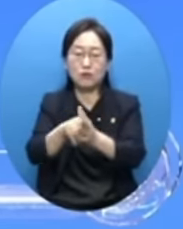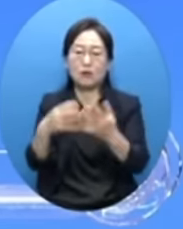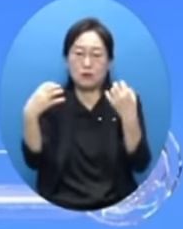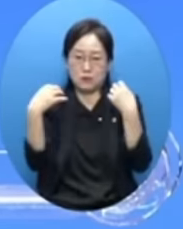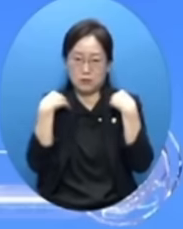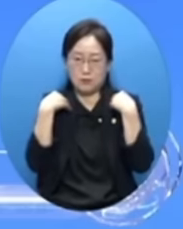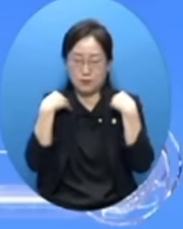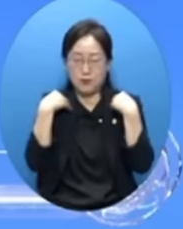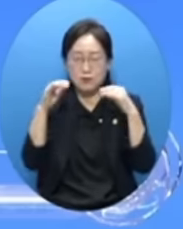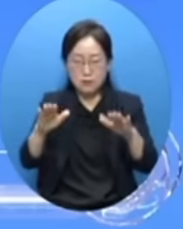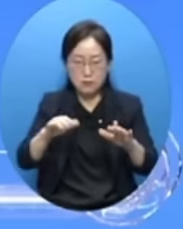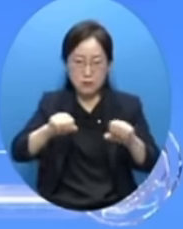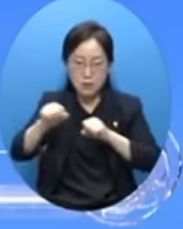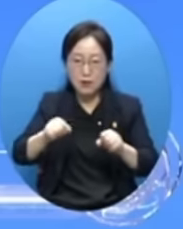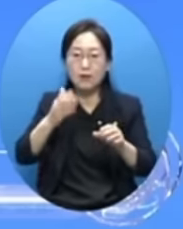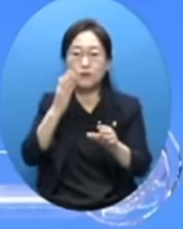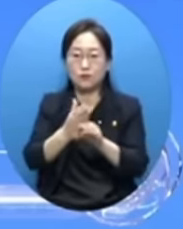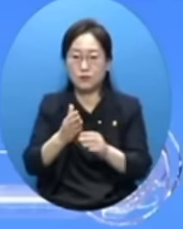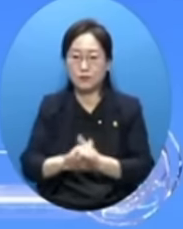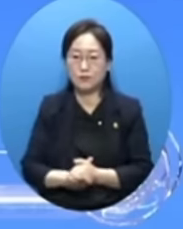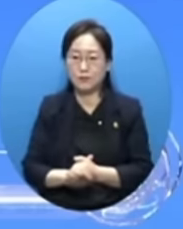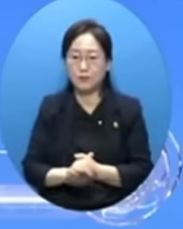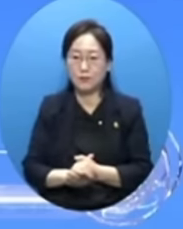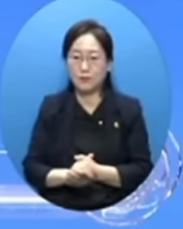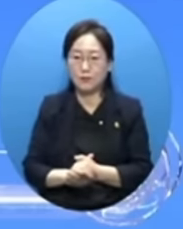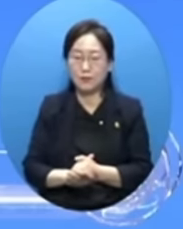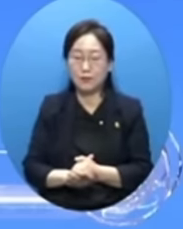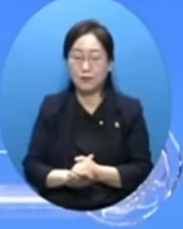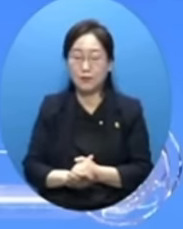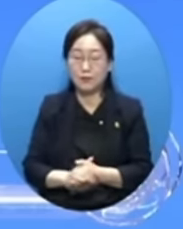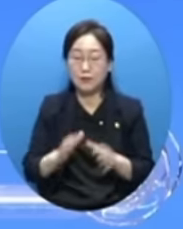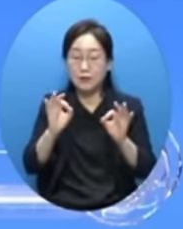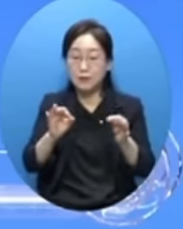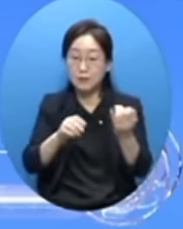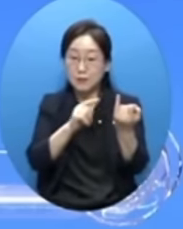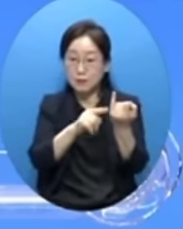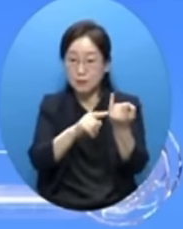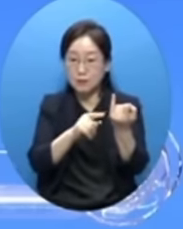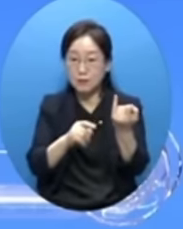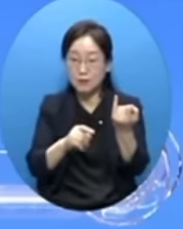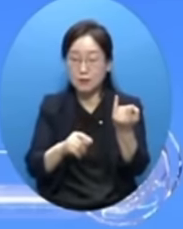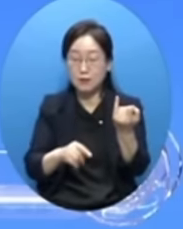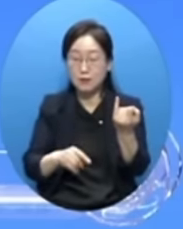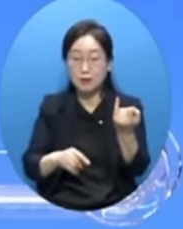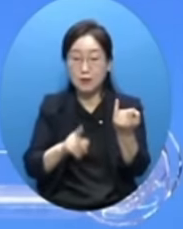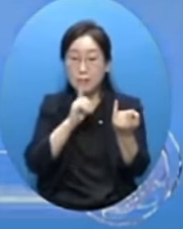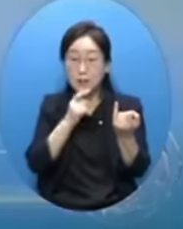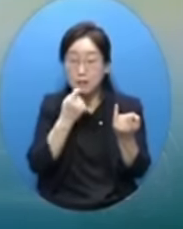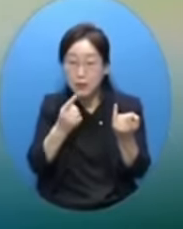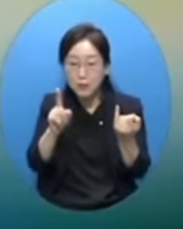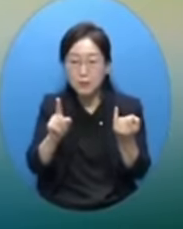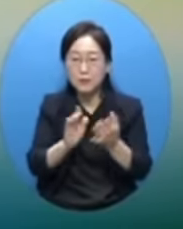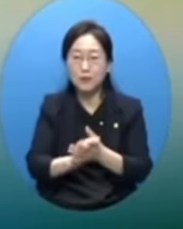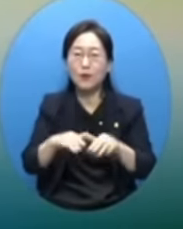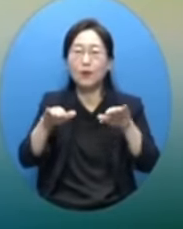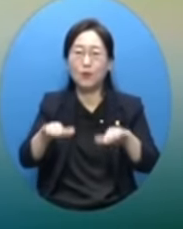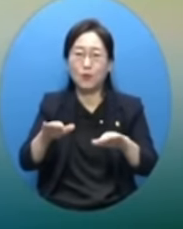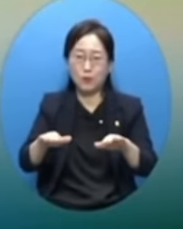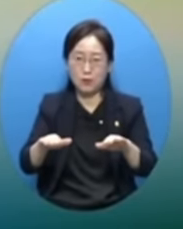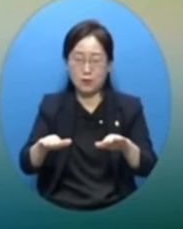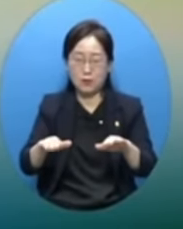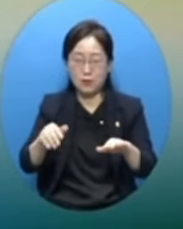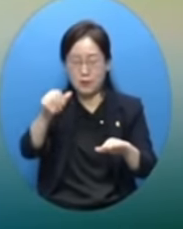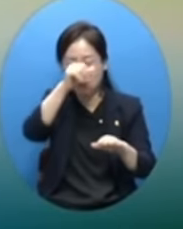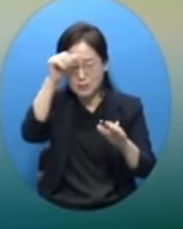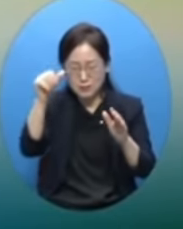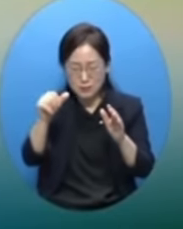주고 있습니다. 우리 김영 선교사의 고백을 들어보시기 바랍니다. 오늘도